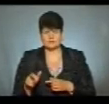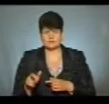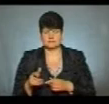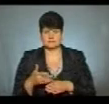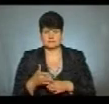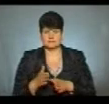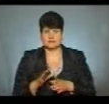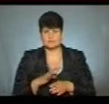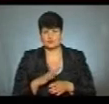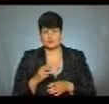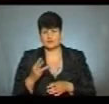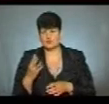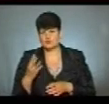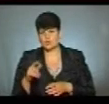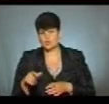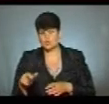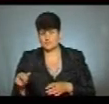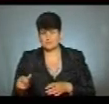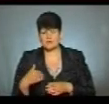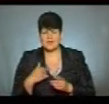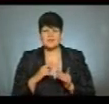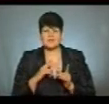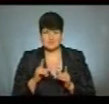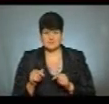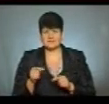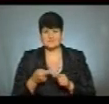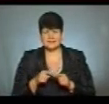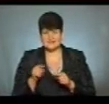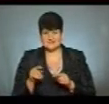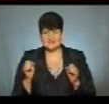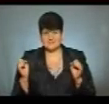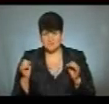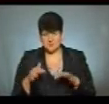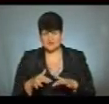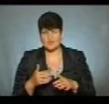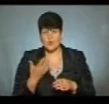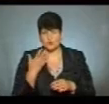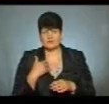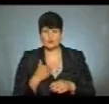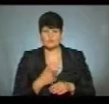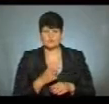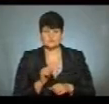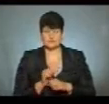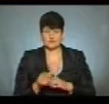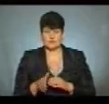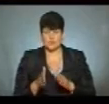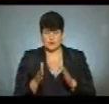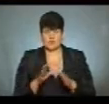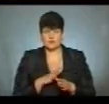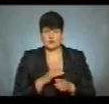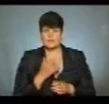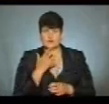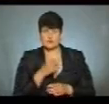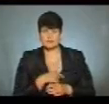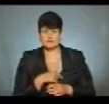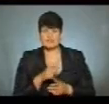там буквально було трьох чи чотирьох чоловік, бо я їздив тоді на це зібрання, коли вони там хотіли перекривати дорогу, і був народний депутат, і